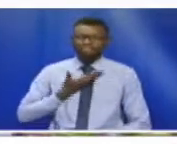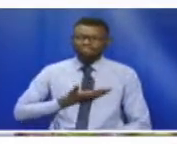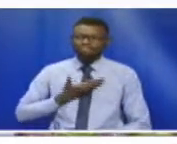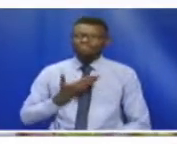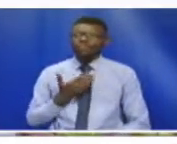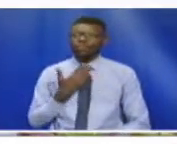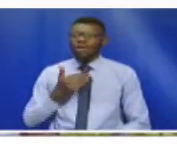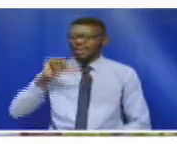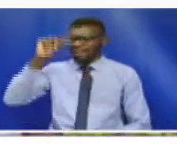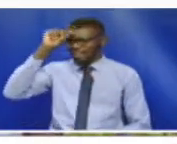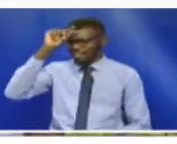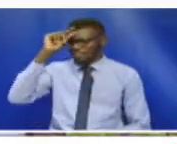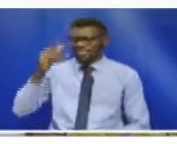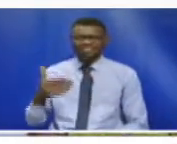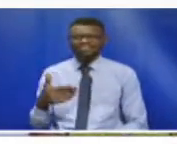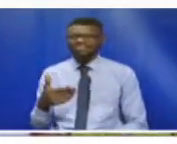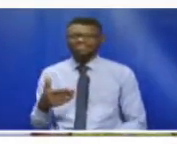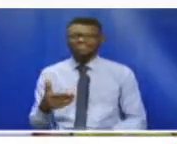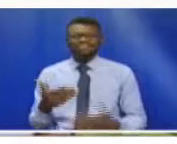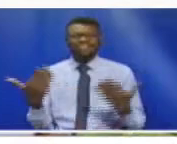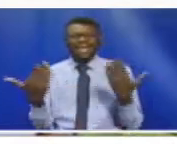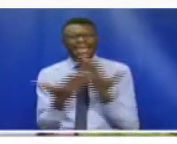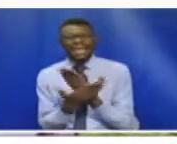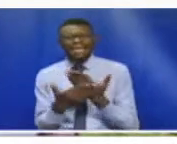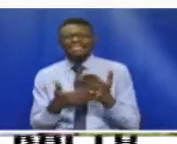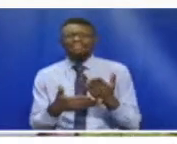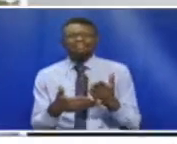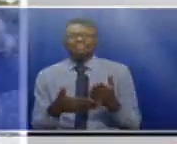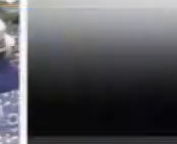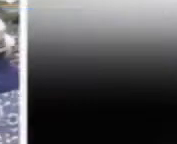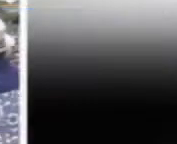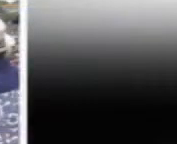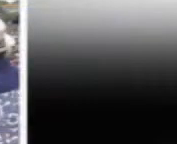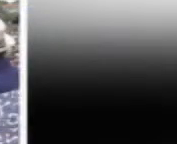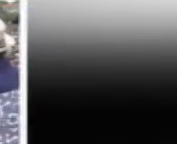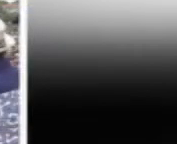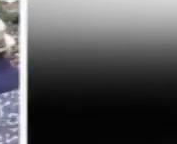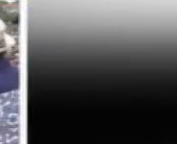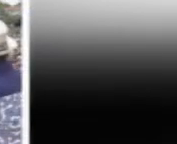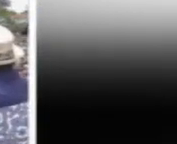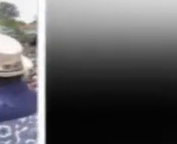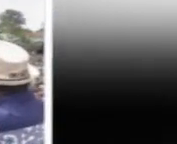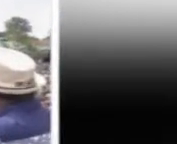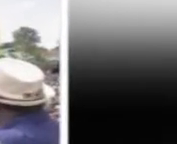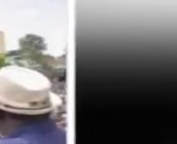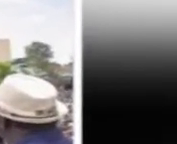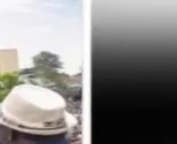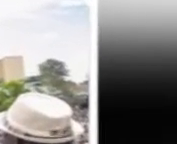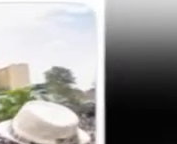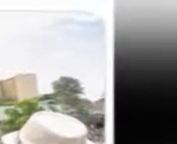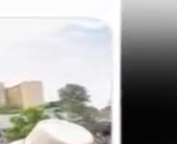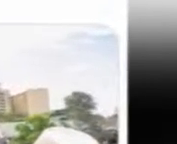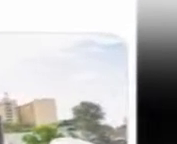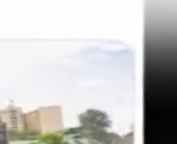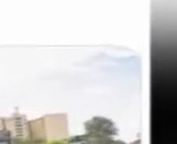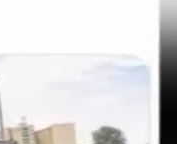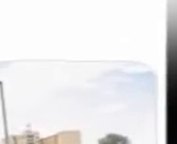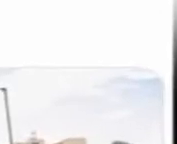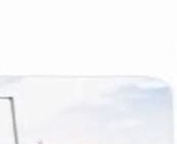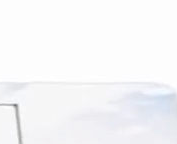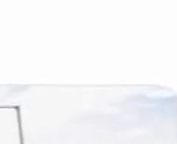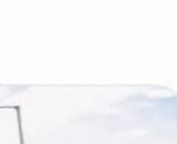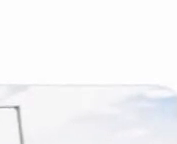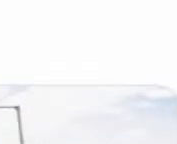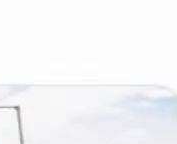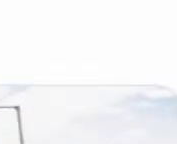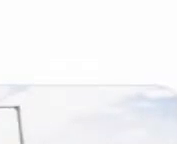serikali tupilie mbali swala la curfew na kuangazia jinsi ya kuishi na virusi hivi mbali na kuboresha uchumi. Haya